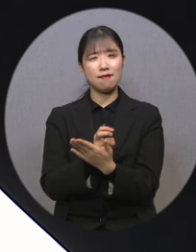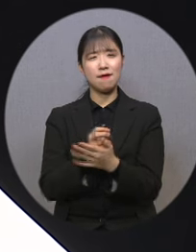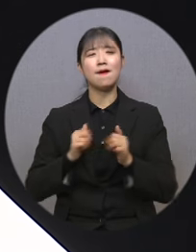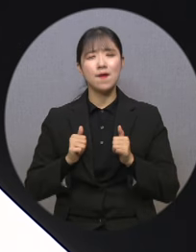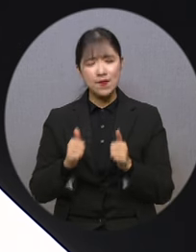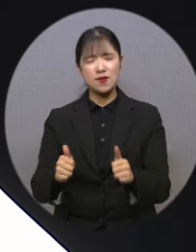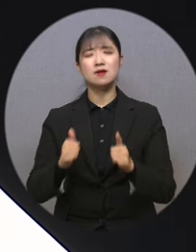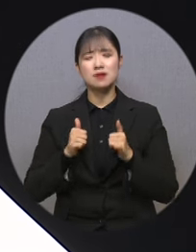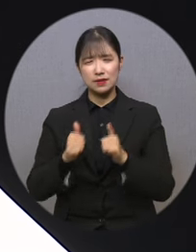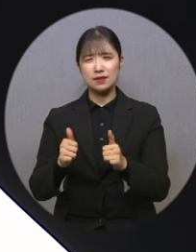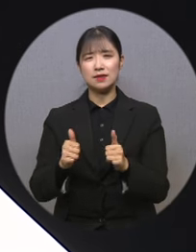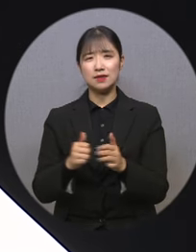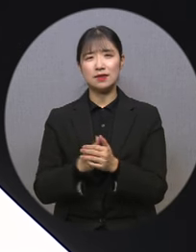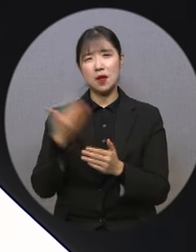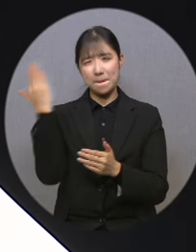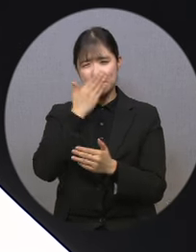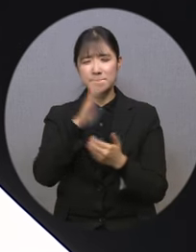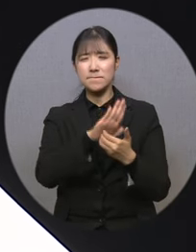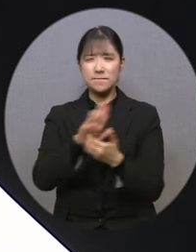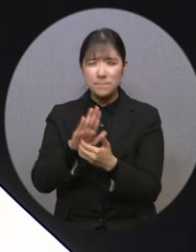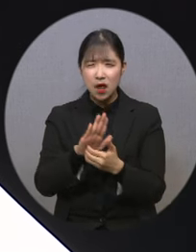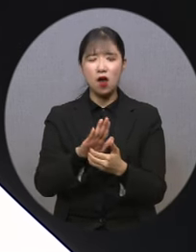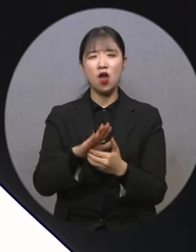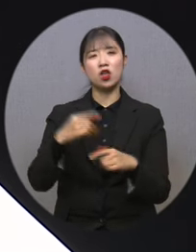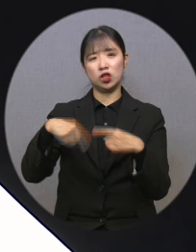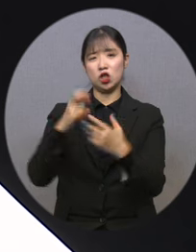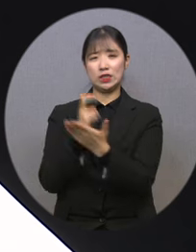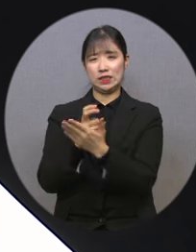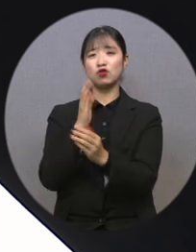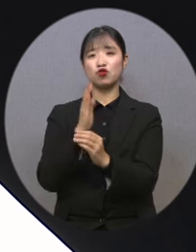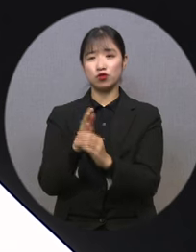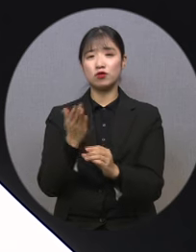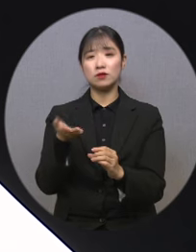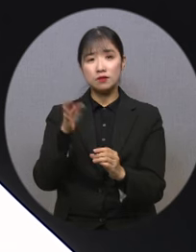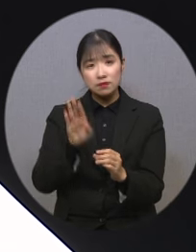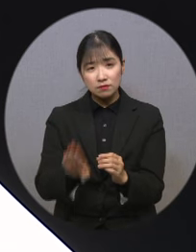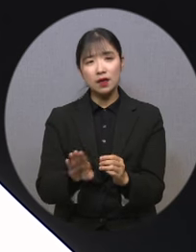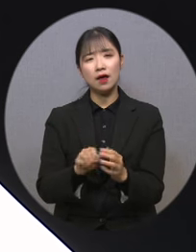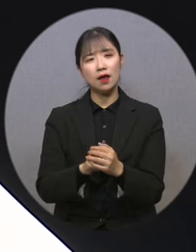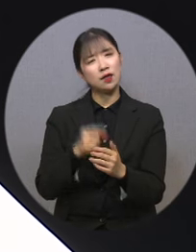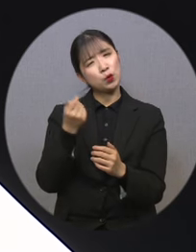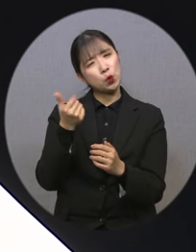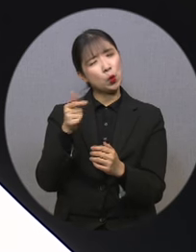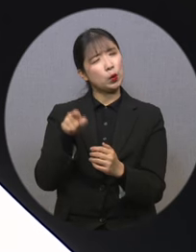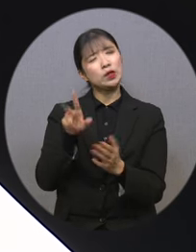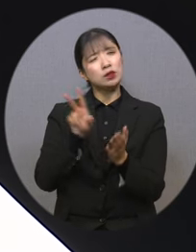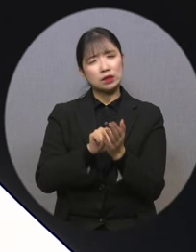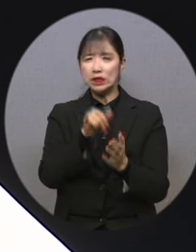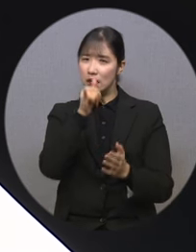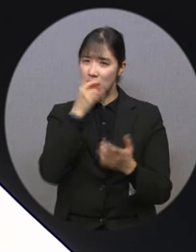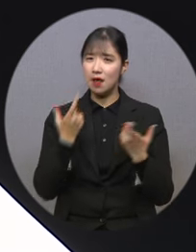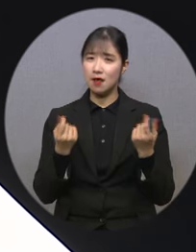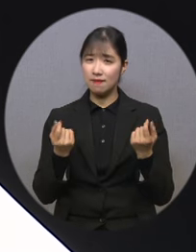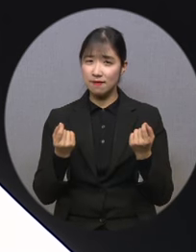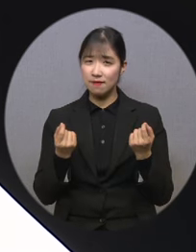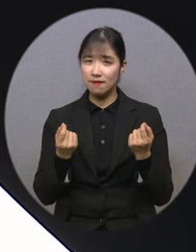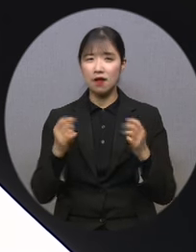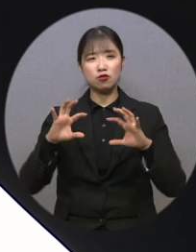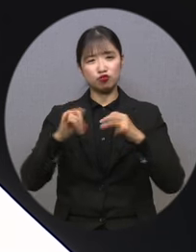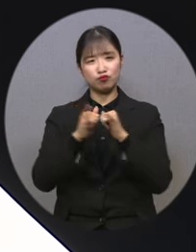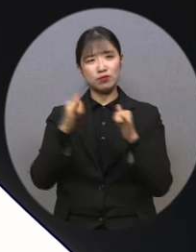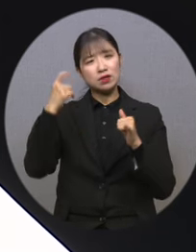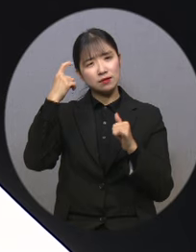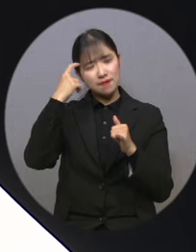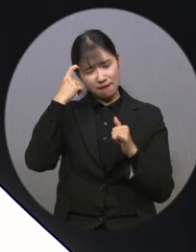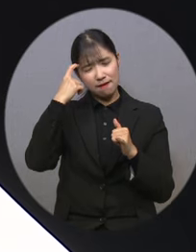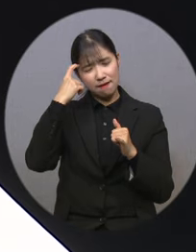물론 열심히 방역 정책은 하고 있지만은 그래도 뭔가가 잘못된 것 같다. 이런 거 국민의 여론이